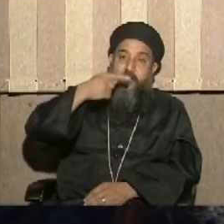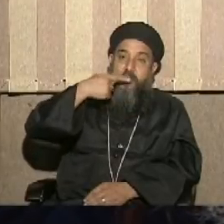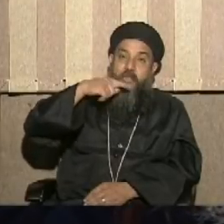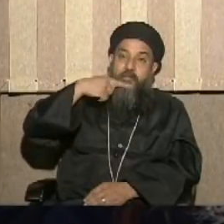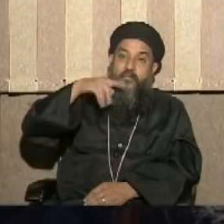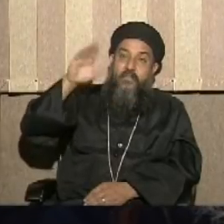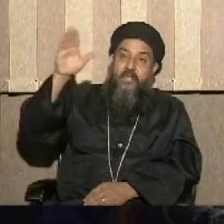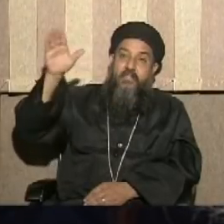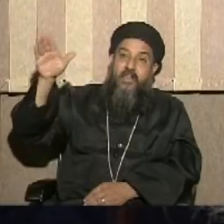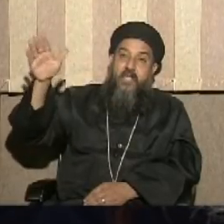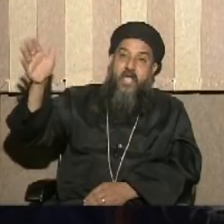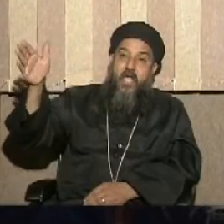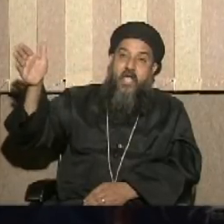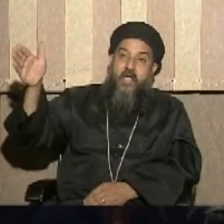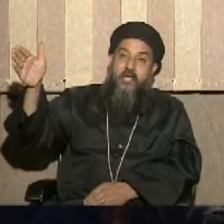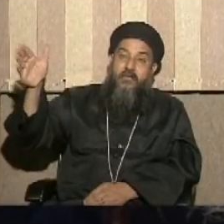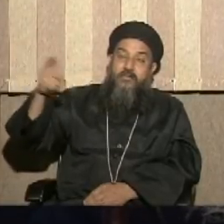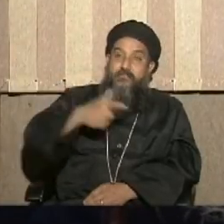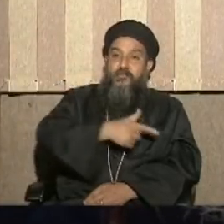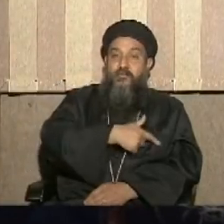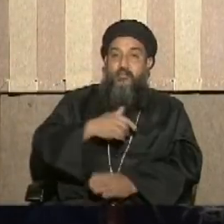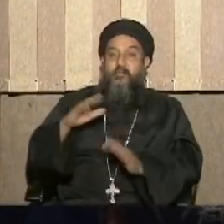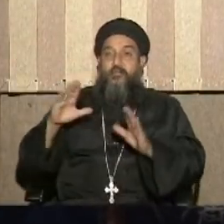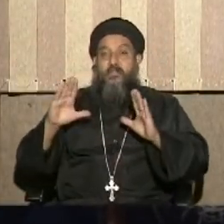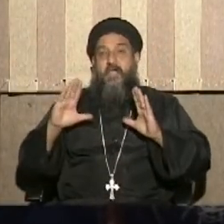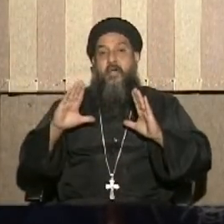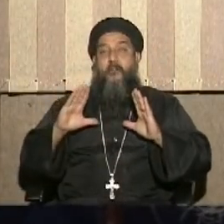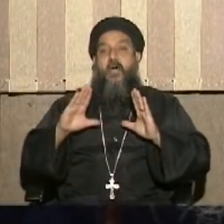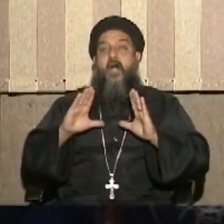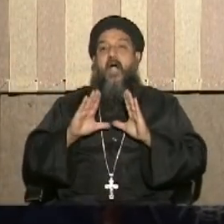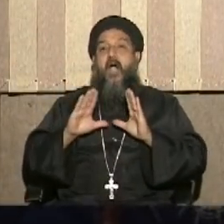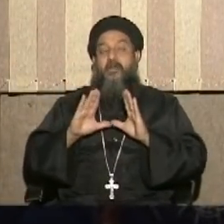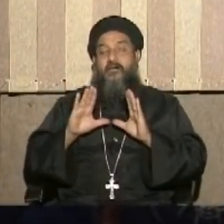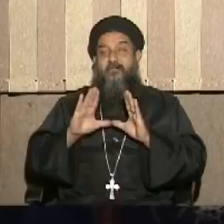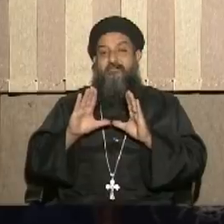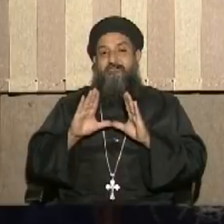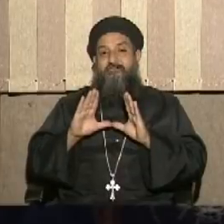للقديس العظيم الأب مقار،